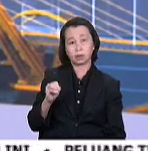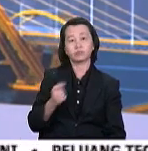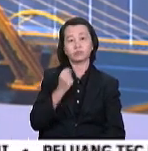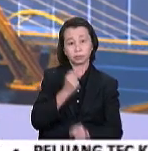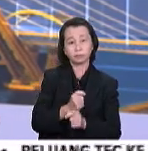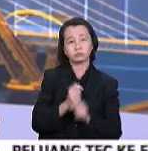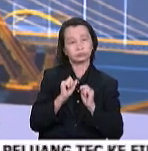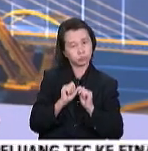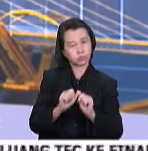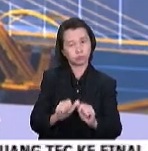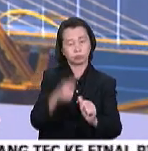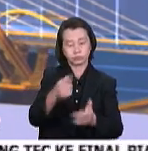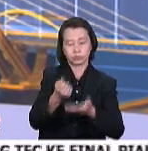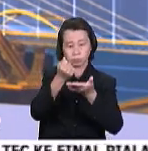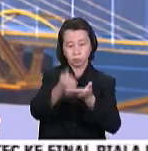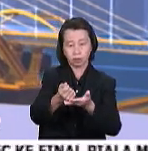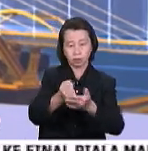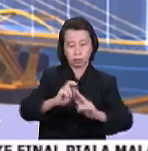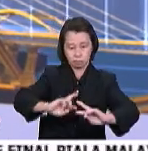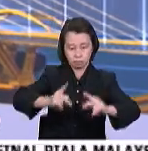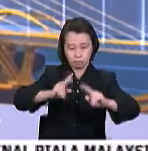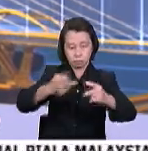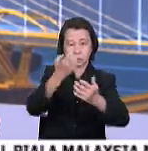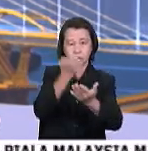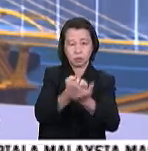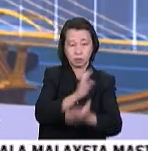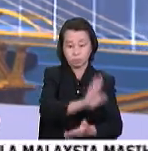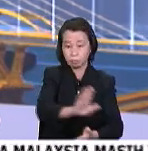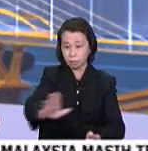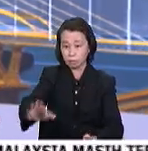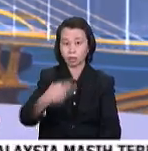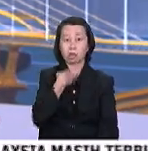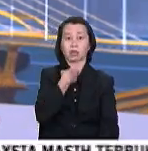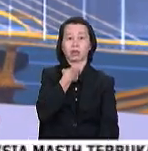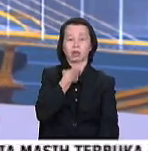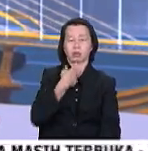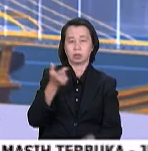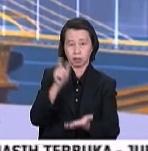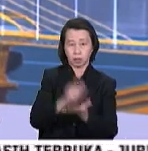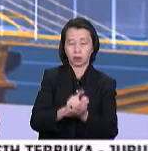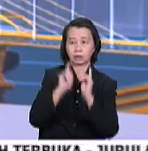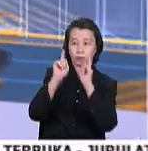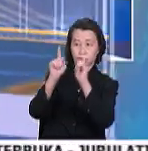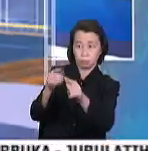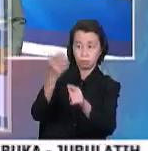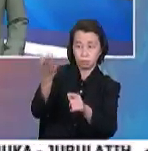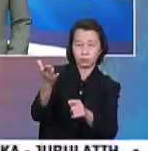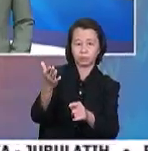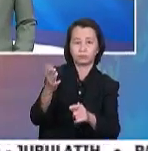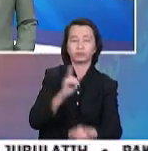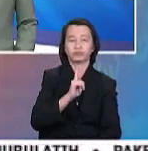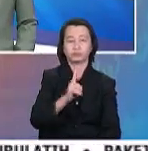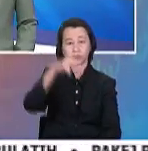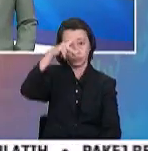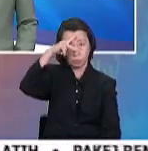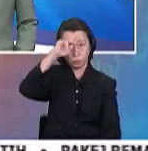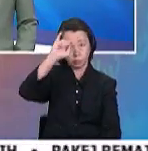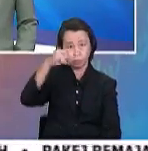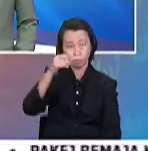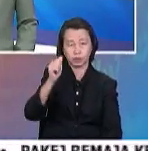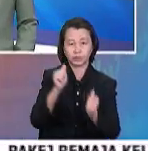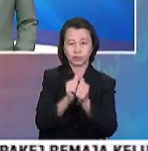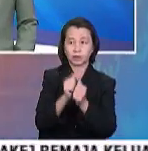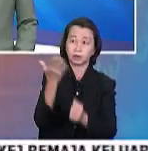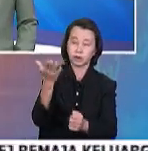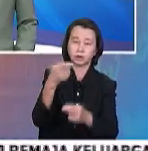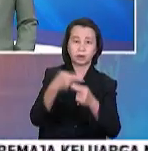tetap diteruskan bagi membantu pemulihan ekonomi mereka yang terjejas. Untuk laporan lanjut, terus sahaja ke Komplek Islam Putrajaya bersama Anaf